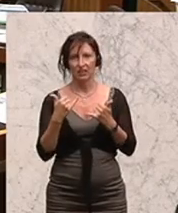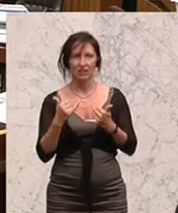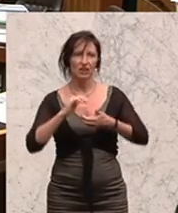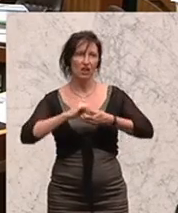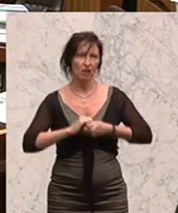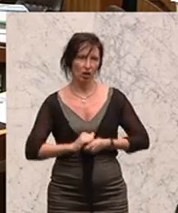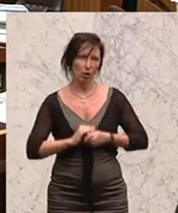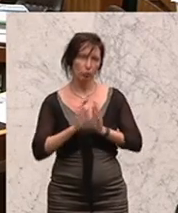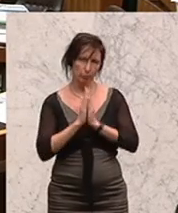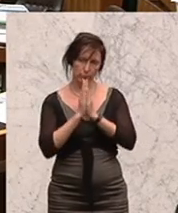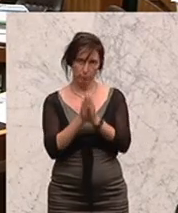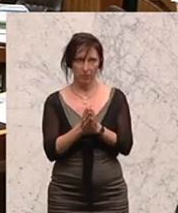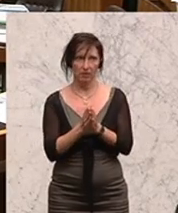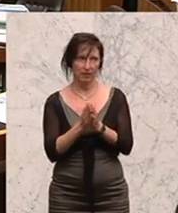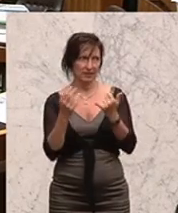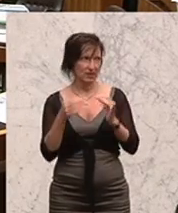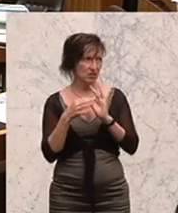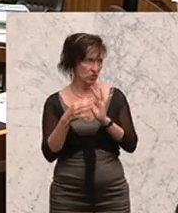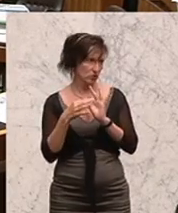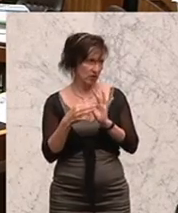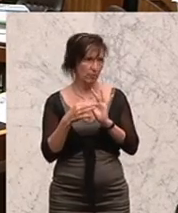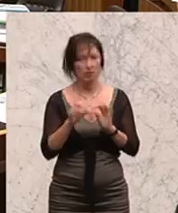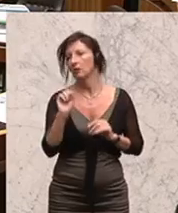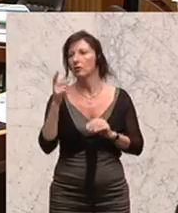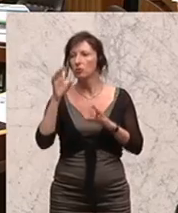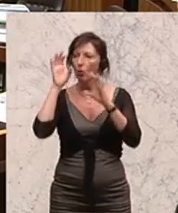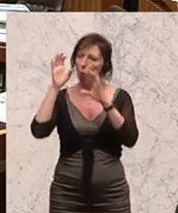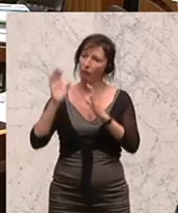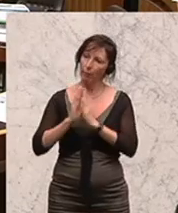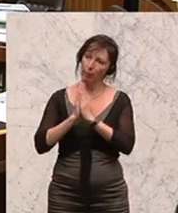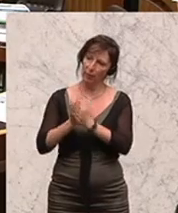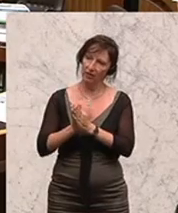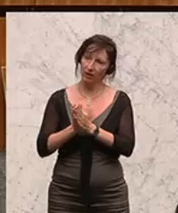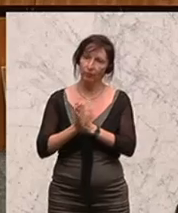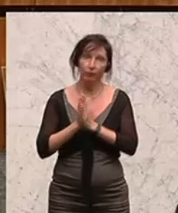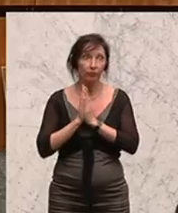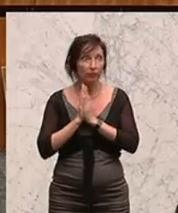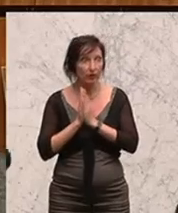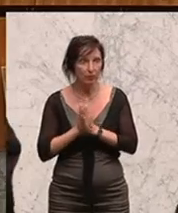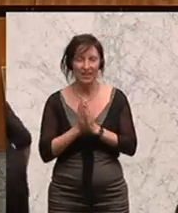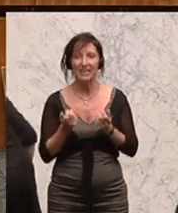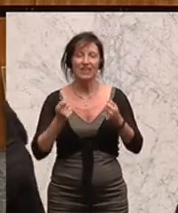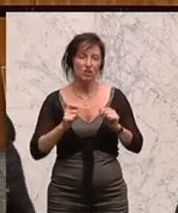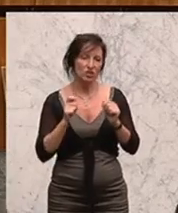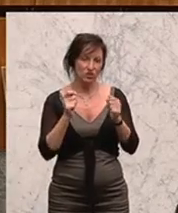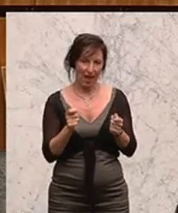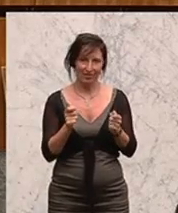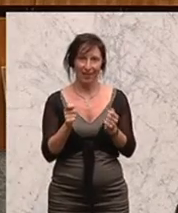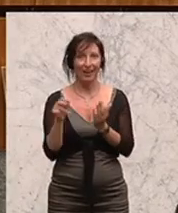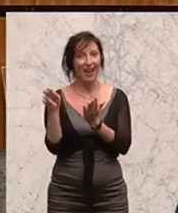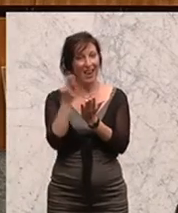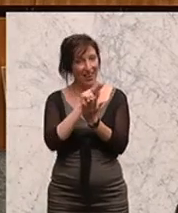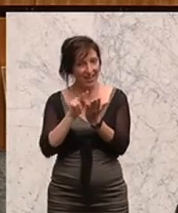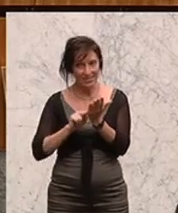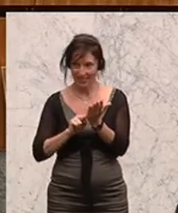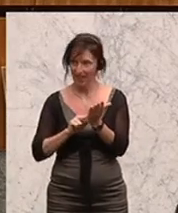die Clubs in diesem Zusammenhang, in diesem Fall speziell an den Club der ÖVP. Bitte Entschließungsanträge, die verlesen werden